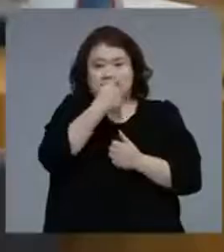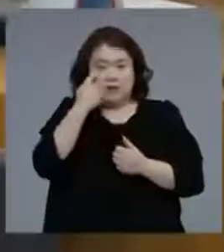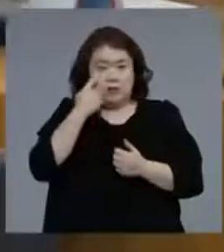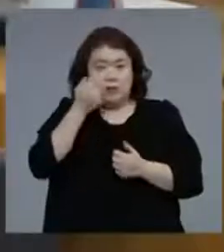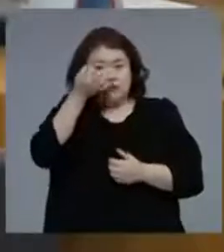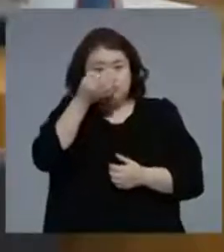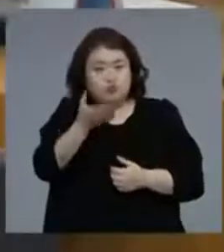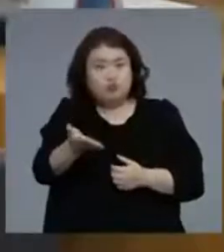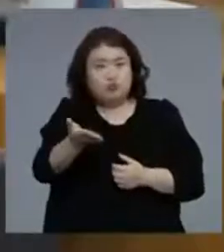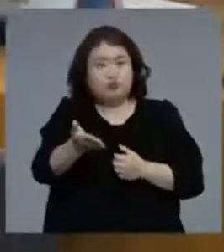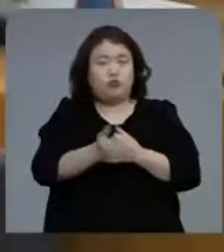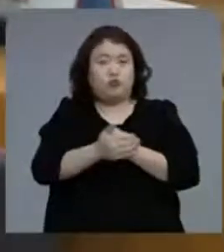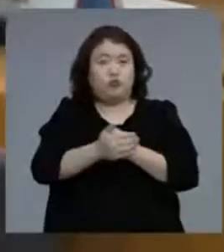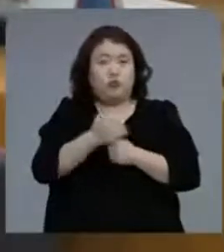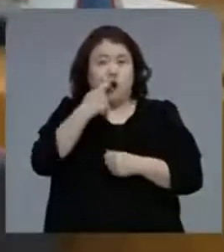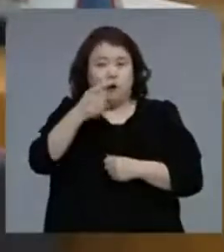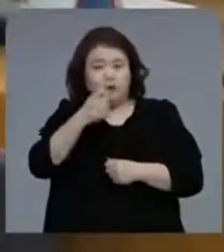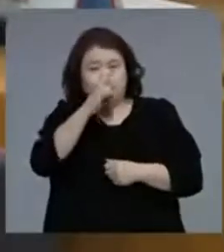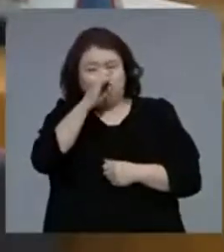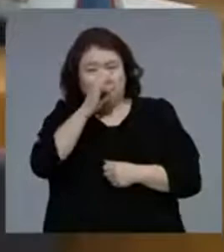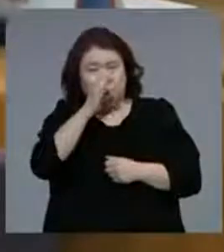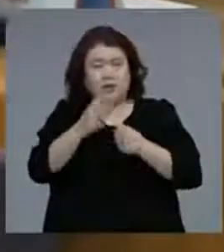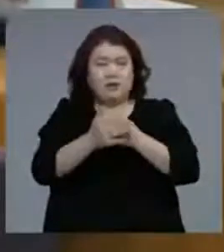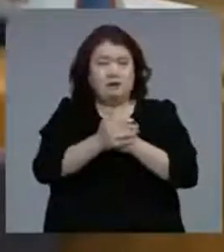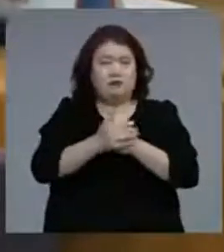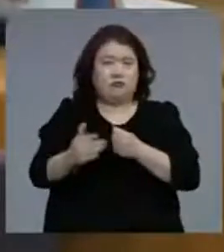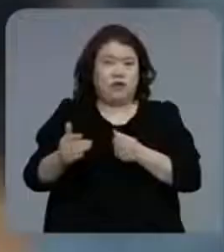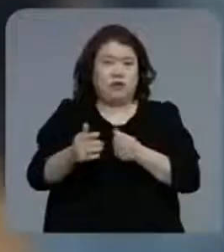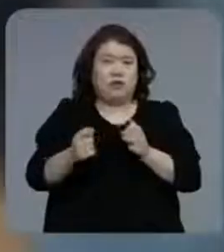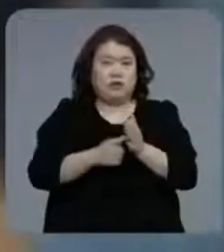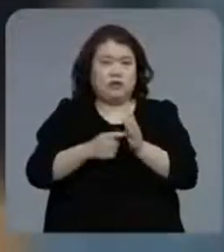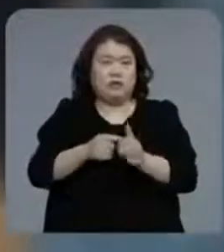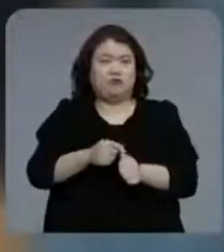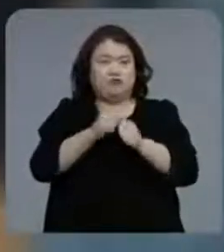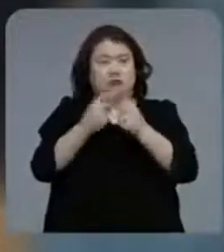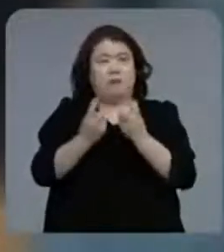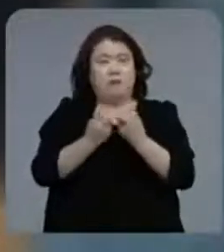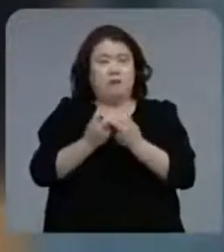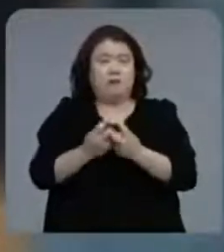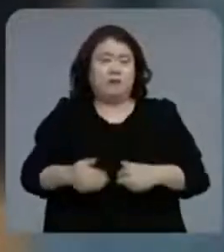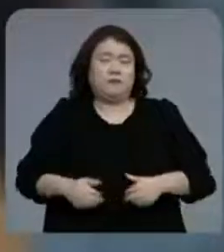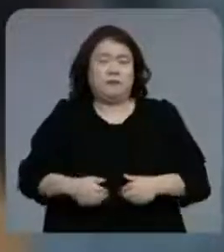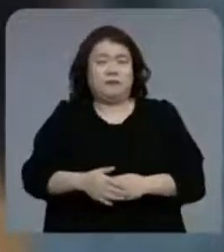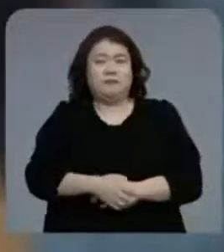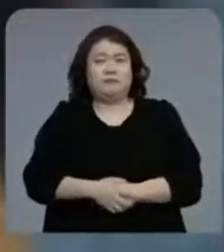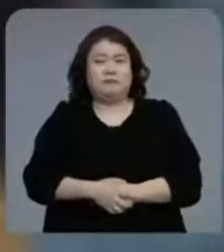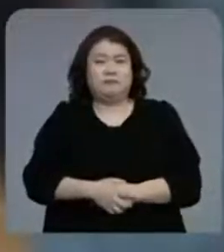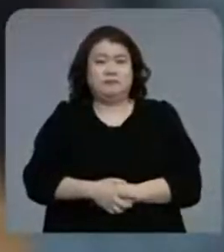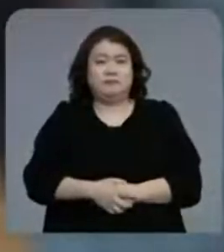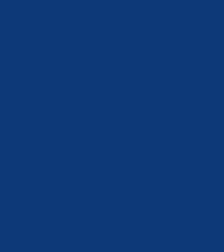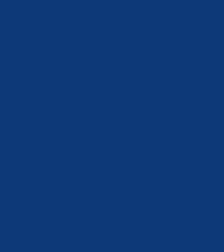환불이 어려운 만큼 현실적인 구제 방안이 시급합니다. KBS 뉴스 박웅희입니다.